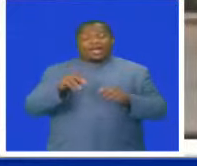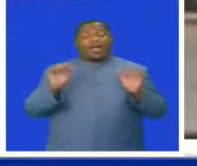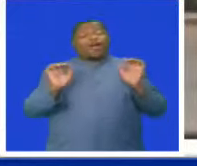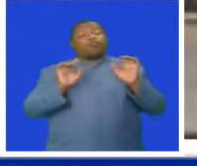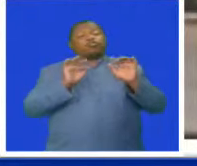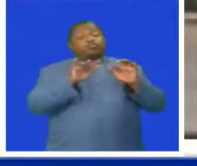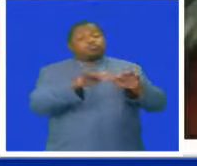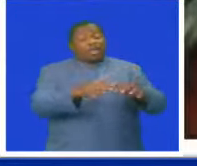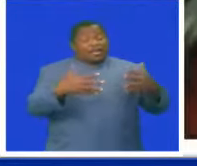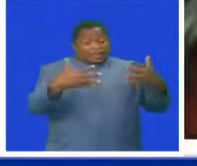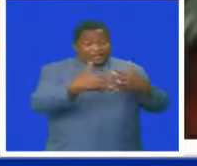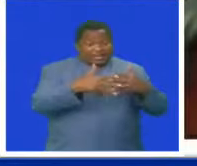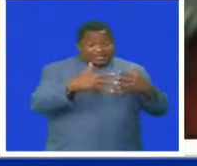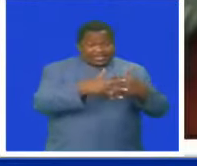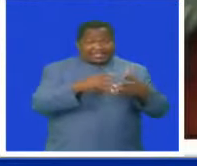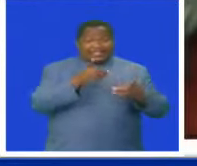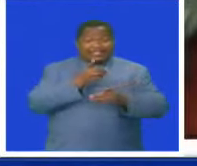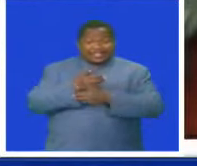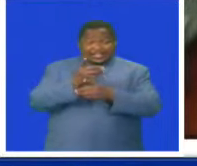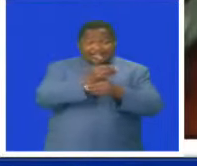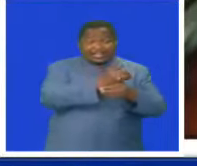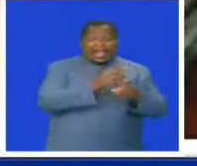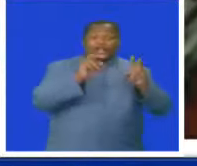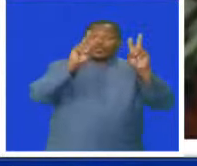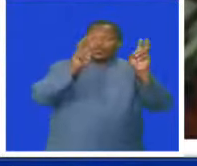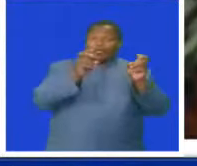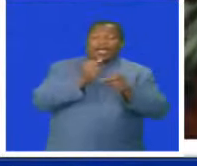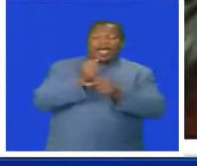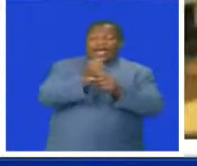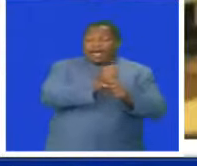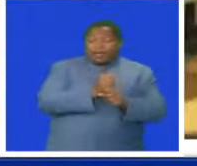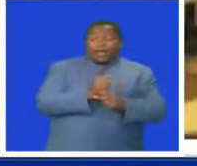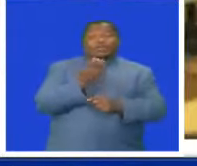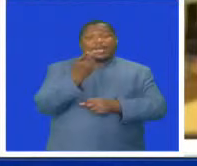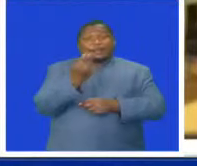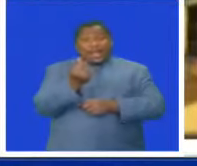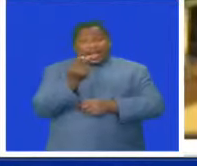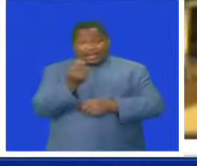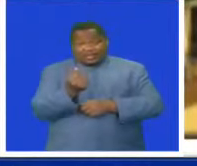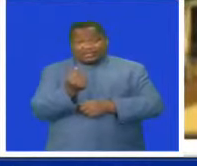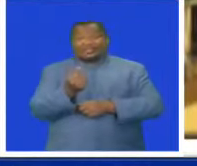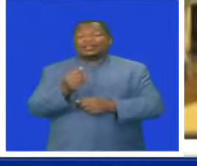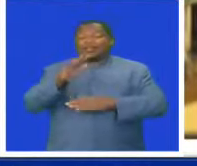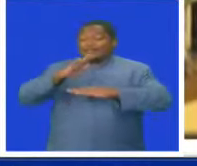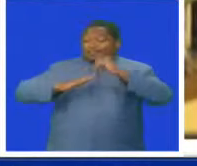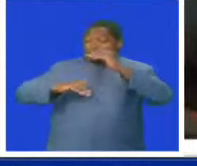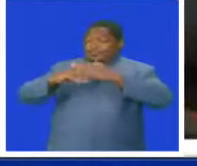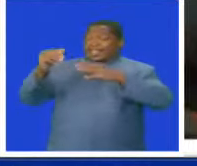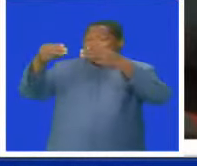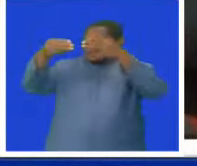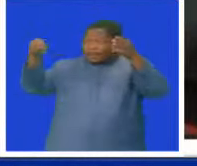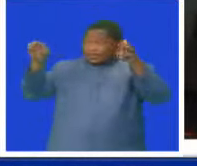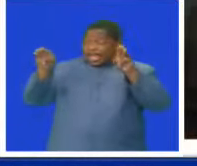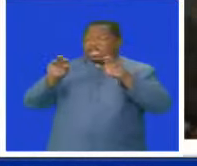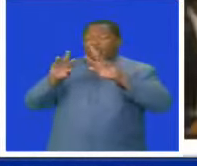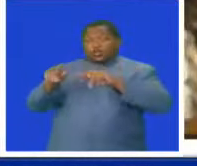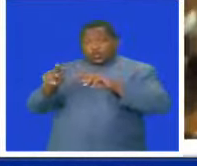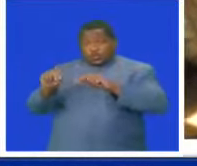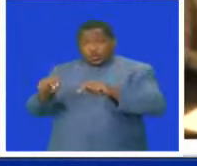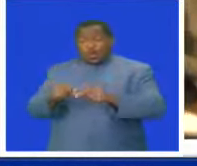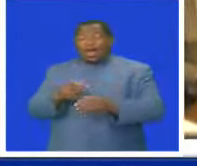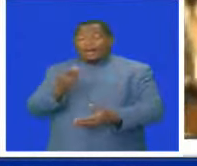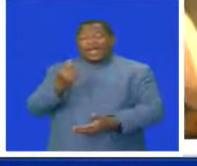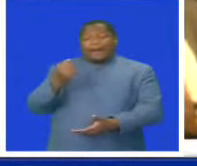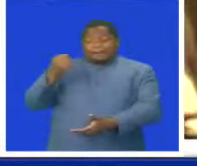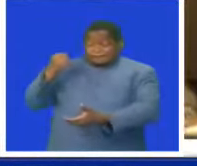sakhiwe sePhalamende. Imali ke letawubitwa imali yalesakhiwo itabangu 1.7 billion